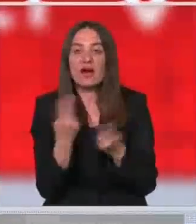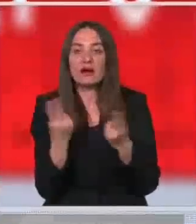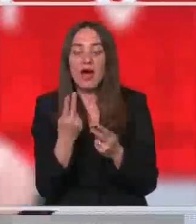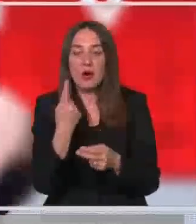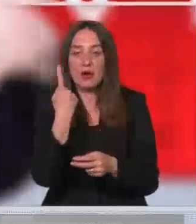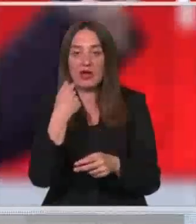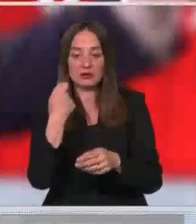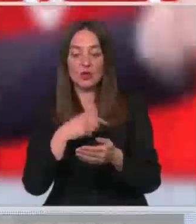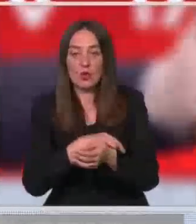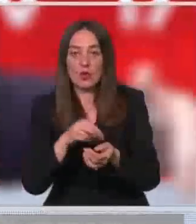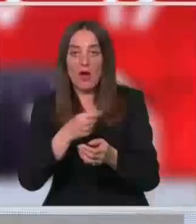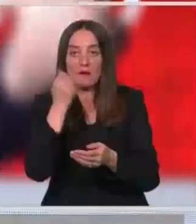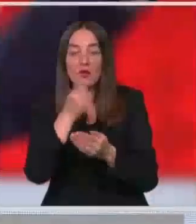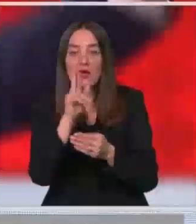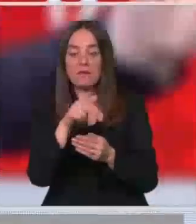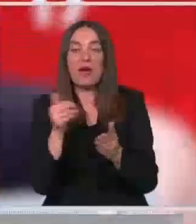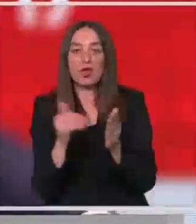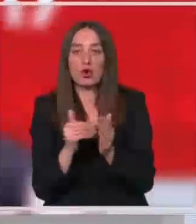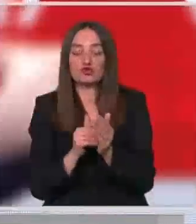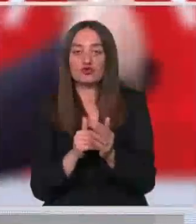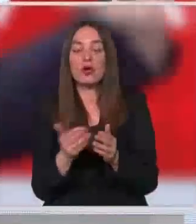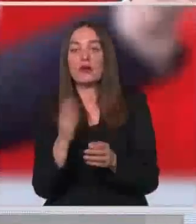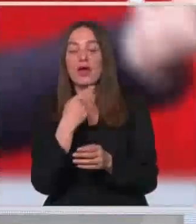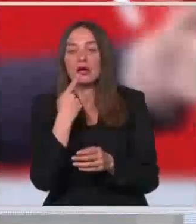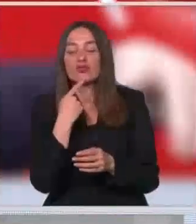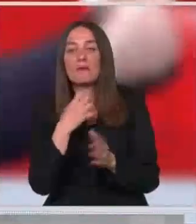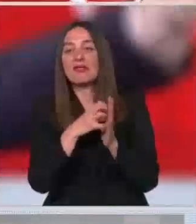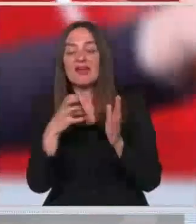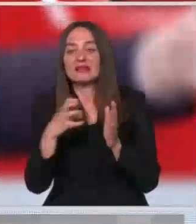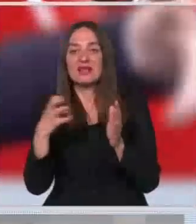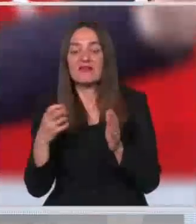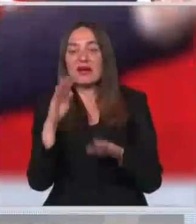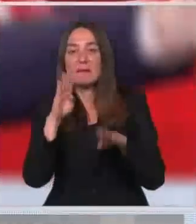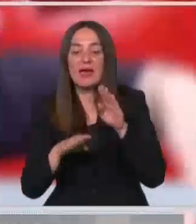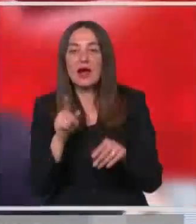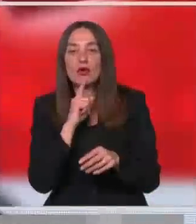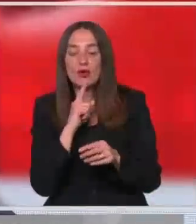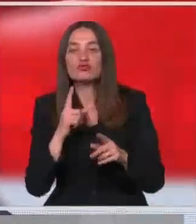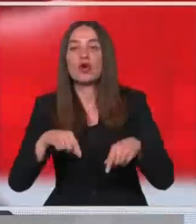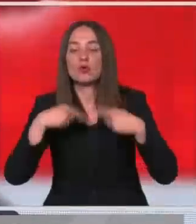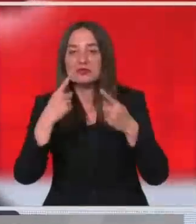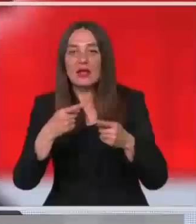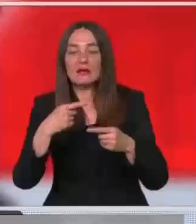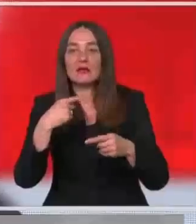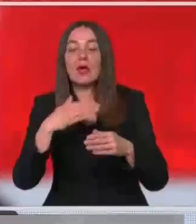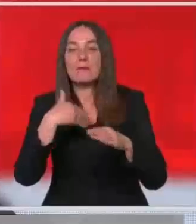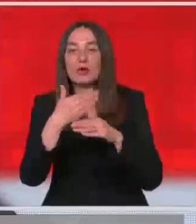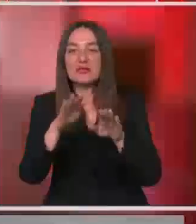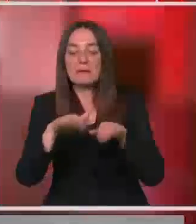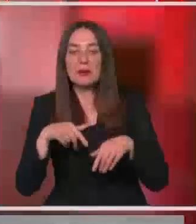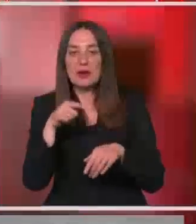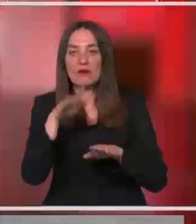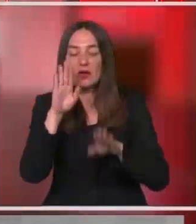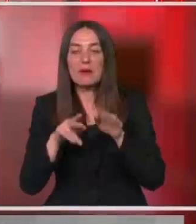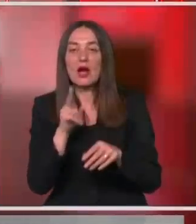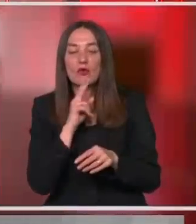kec u rukavu ima još, ajde kažem, neki nastavak mera koji će uslediti nakon primjene ovih mera